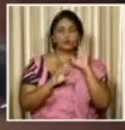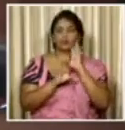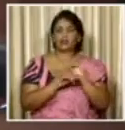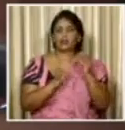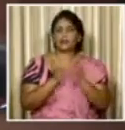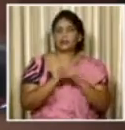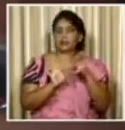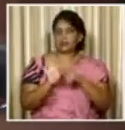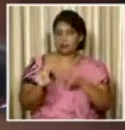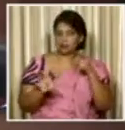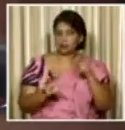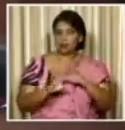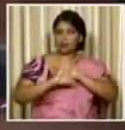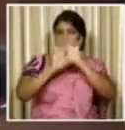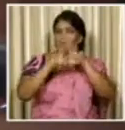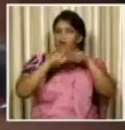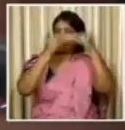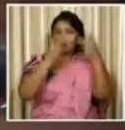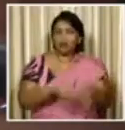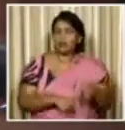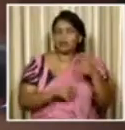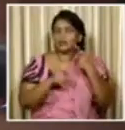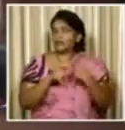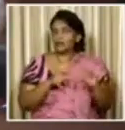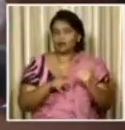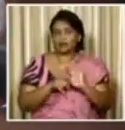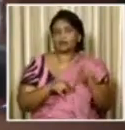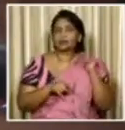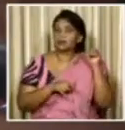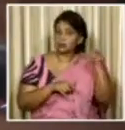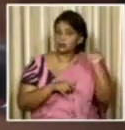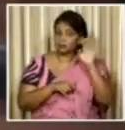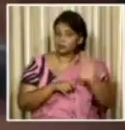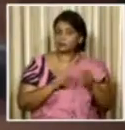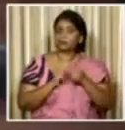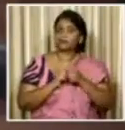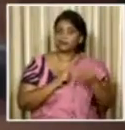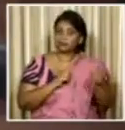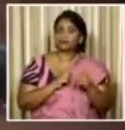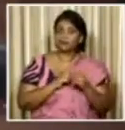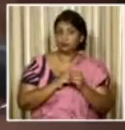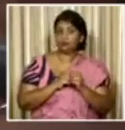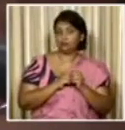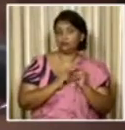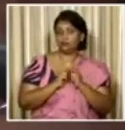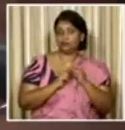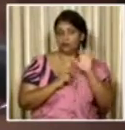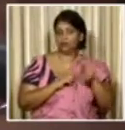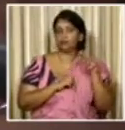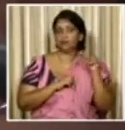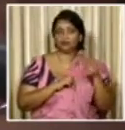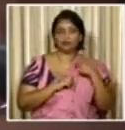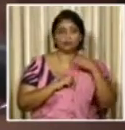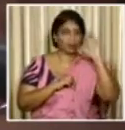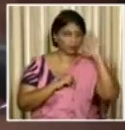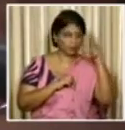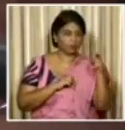Mahinda yapa. Podu kadawetime vitarak nevi. Ohu visin athi karaganna lada prashnada thibena.